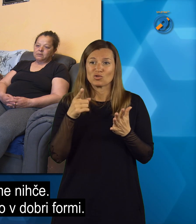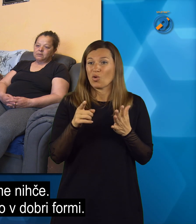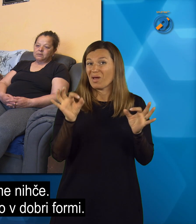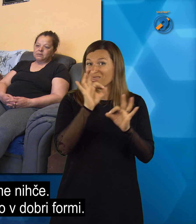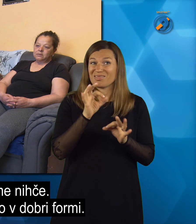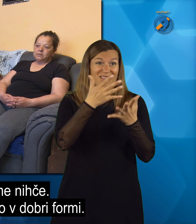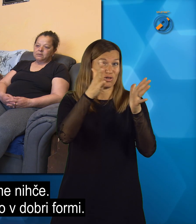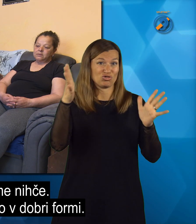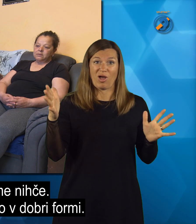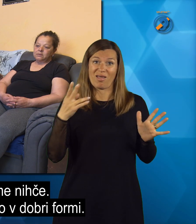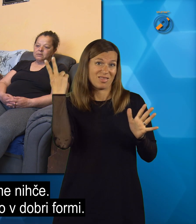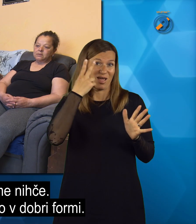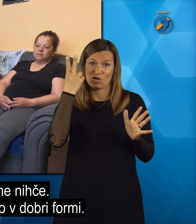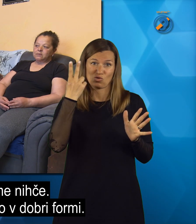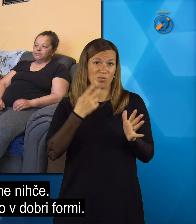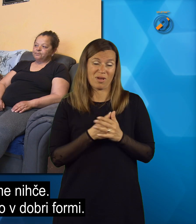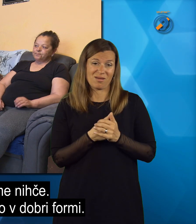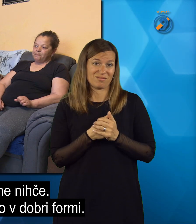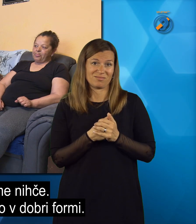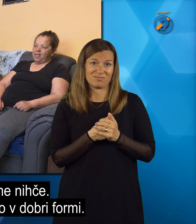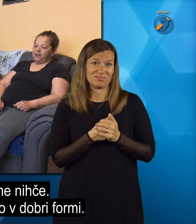katero ne razume nihče, ne.